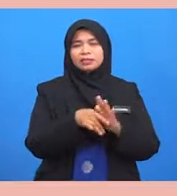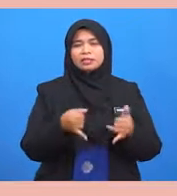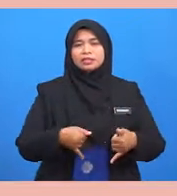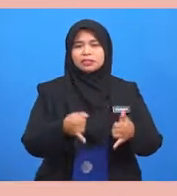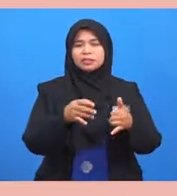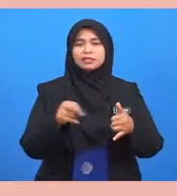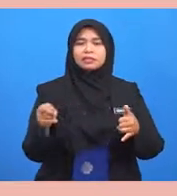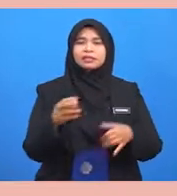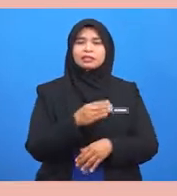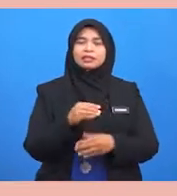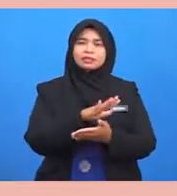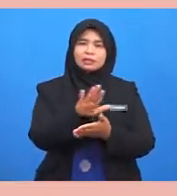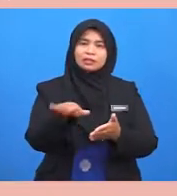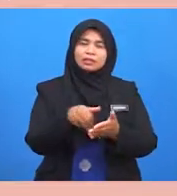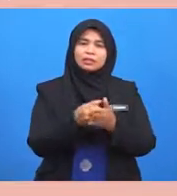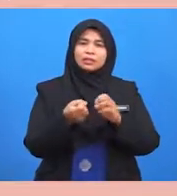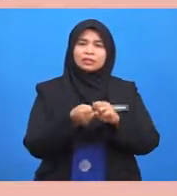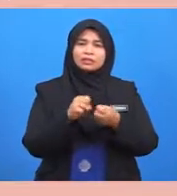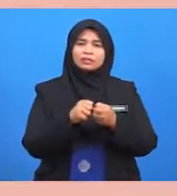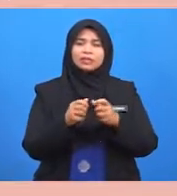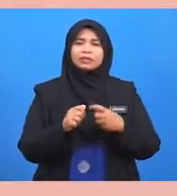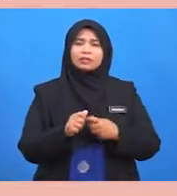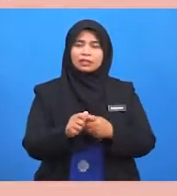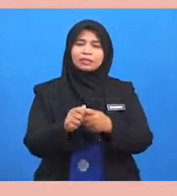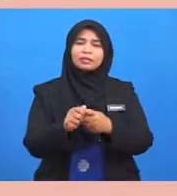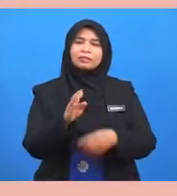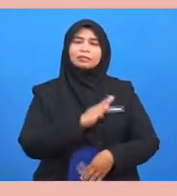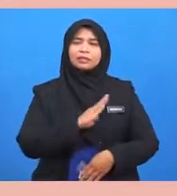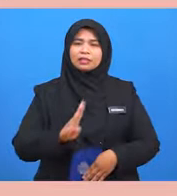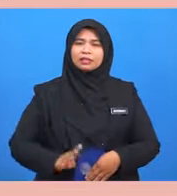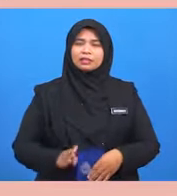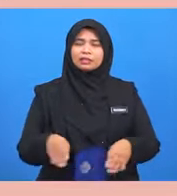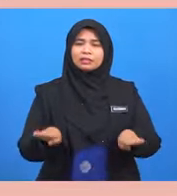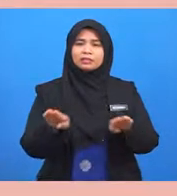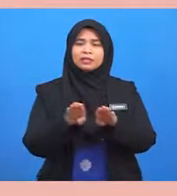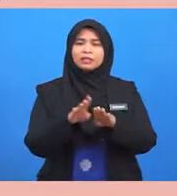para sahabat semua mentaati baginda sebagai pemimpin.